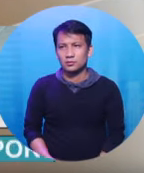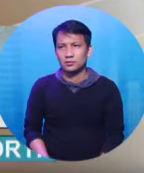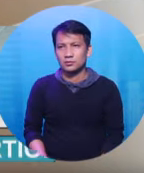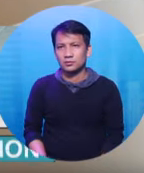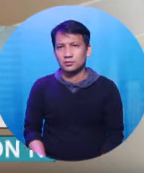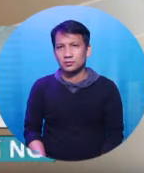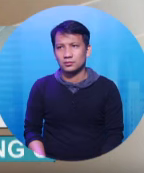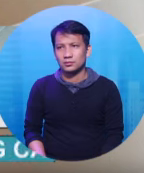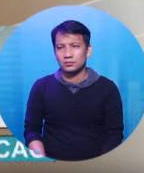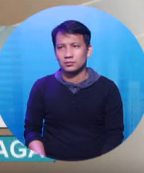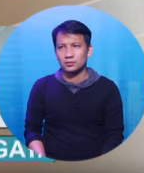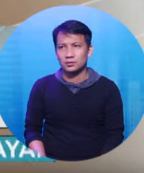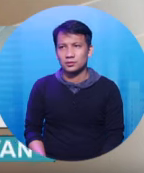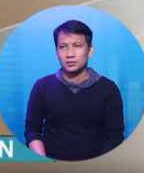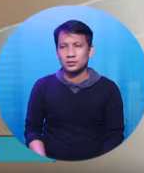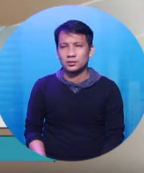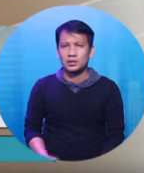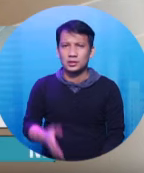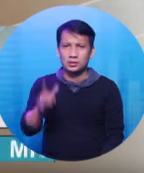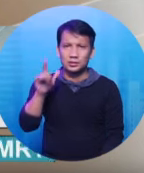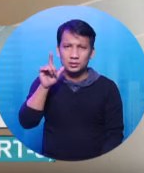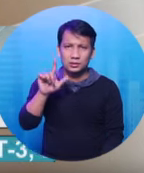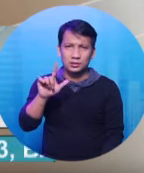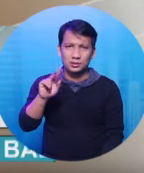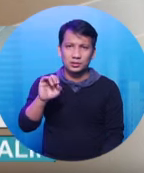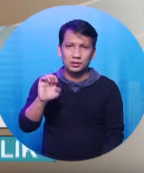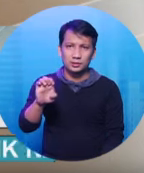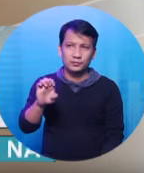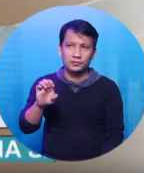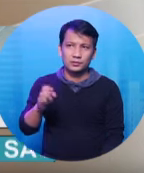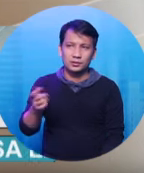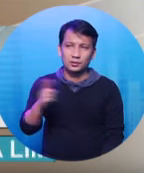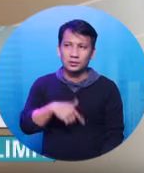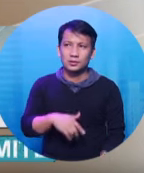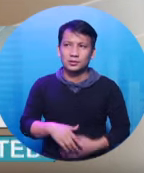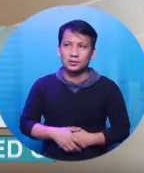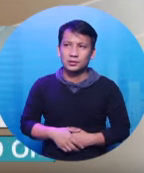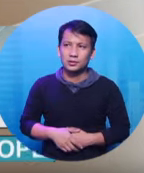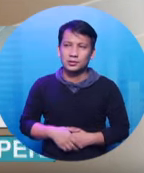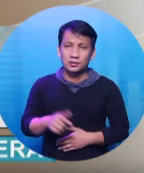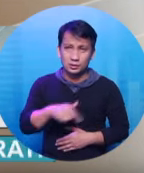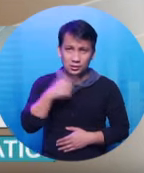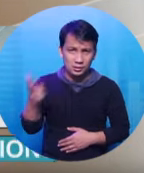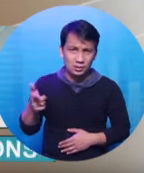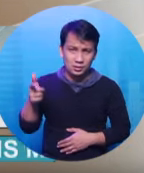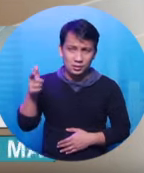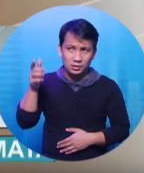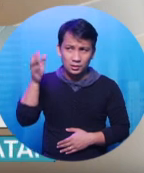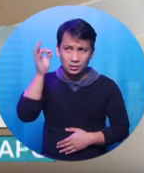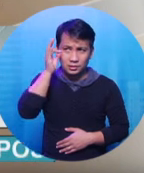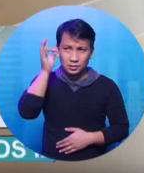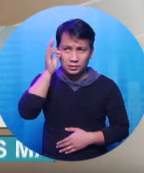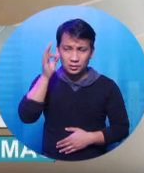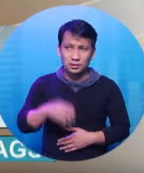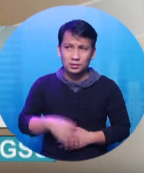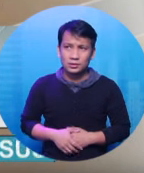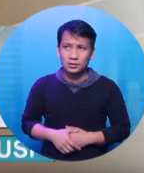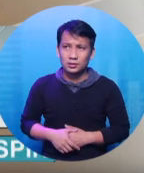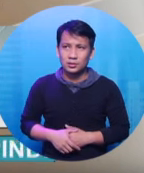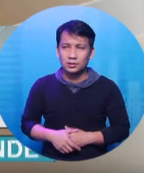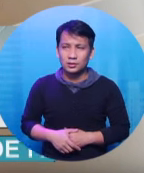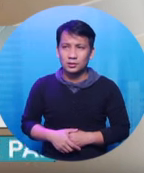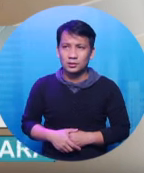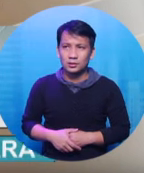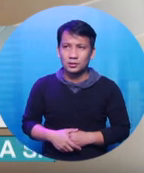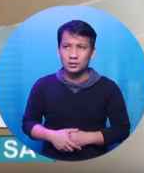Kasi wala akong video. I cannot see. Live po tayo, ma'am. At sa kabilang video si Sir Fitz. Can you open the TV? Watch